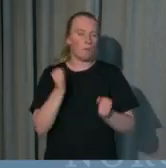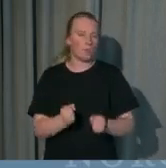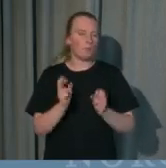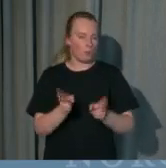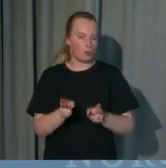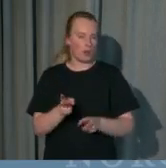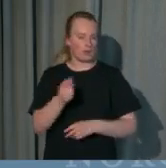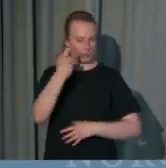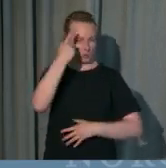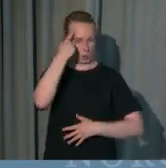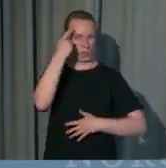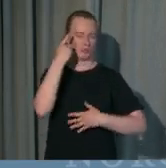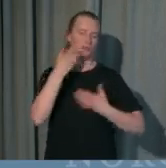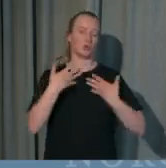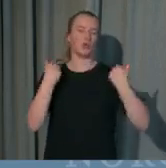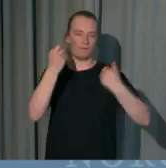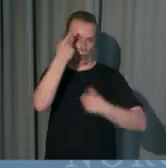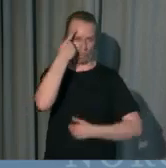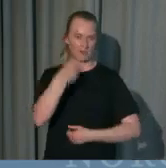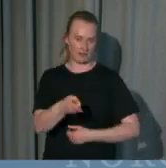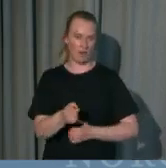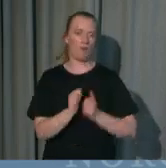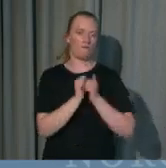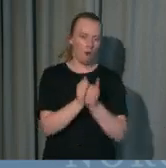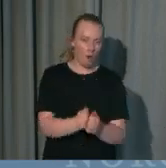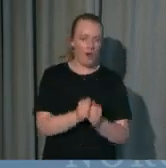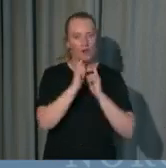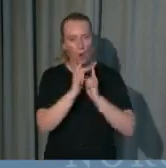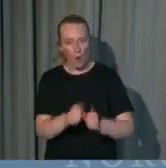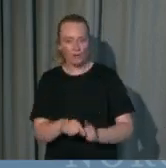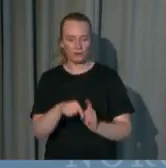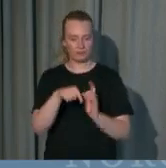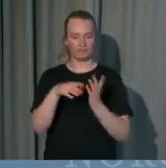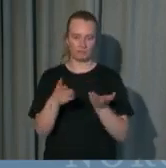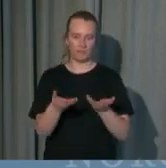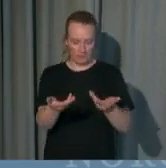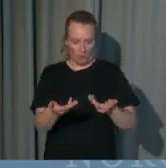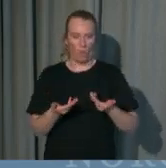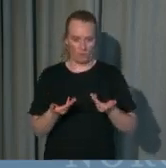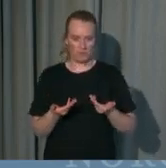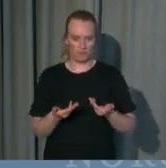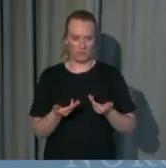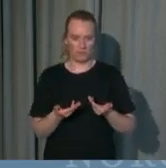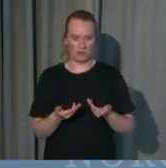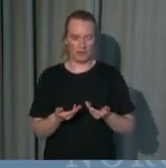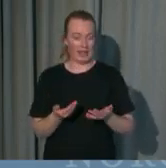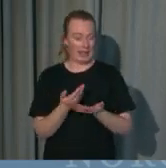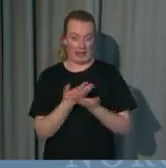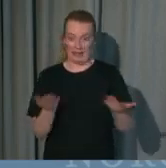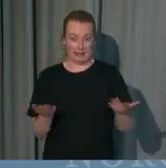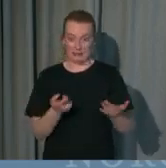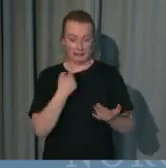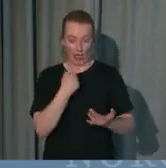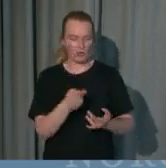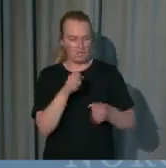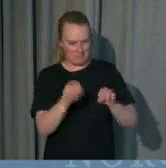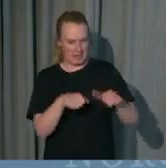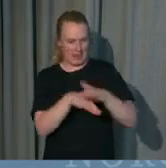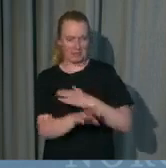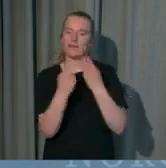fornuft og følge de rådene og anvisningene vi får. Det ingen som har sagt at folk må holde seg hjemme.